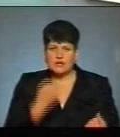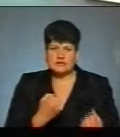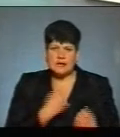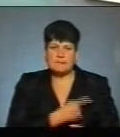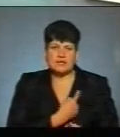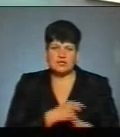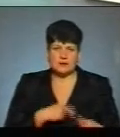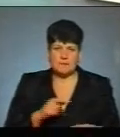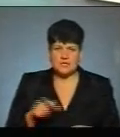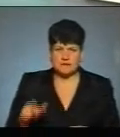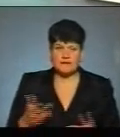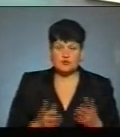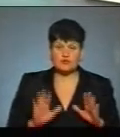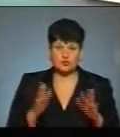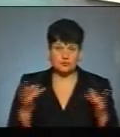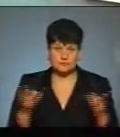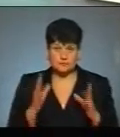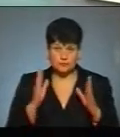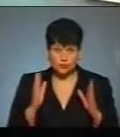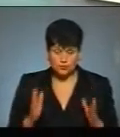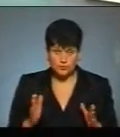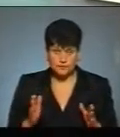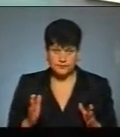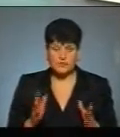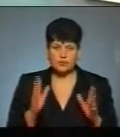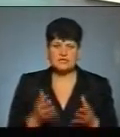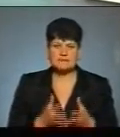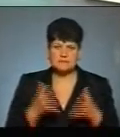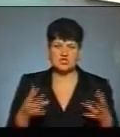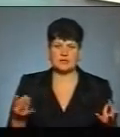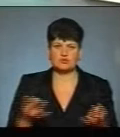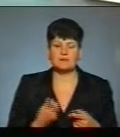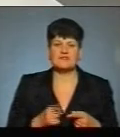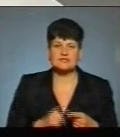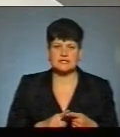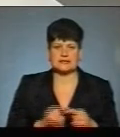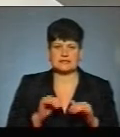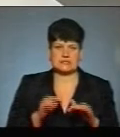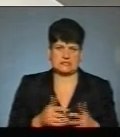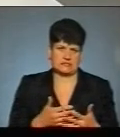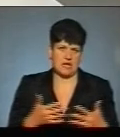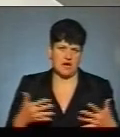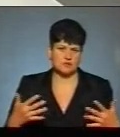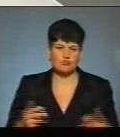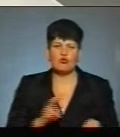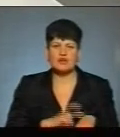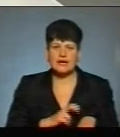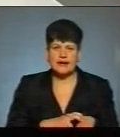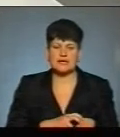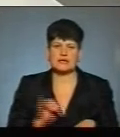буде рости потреба, відповідно буде і збільшена потреба власне в цих засобах, бо і лікарі,